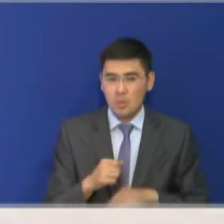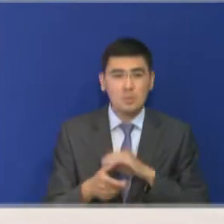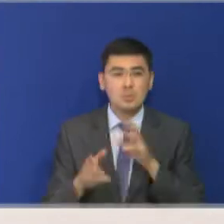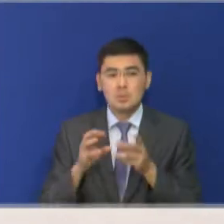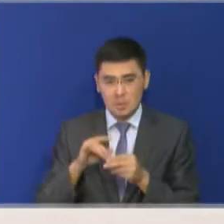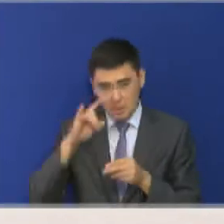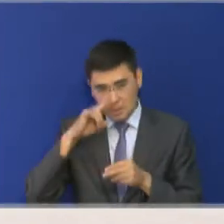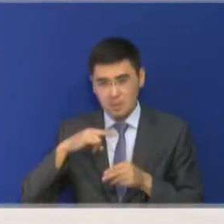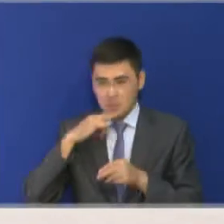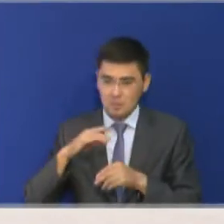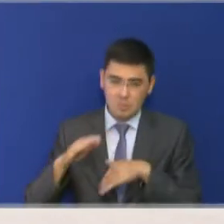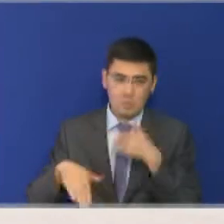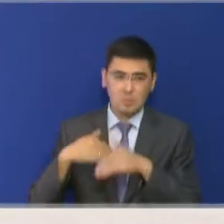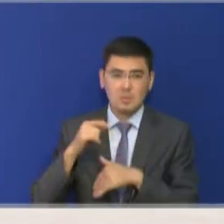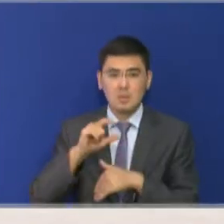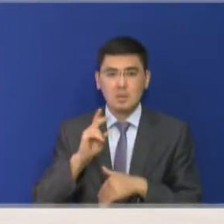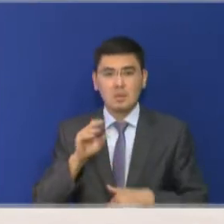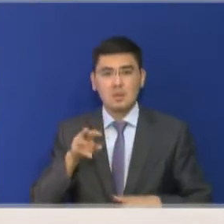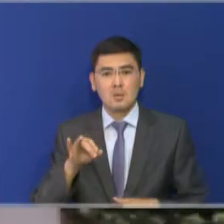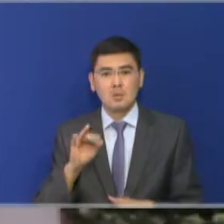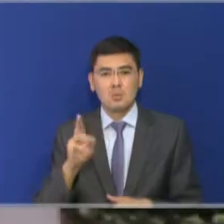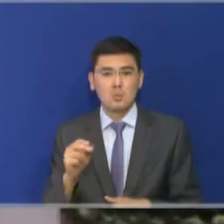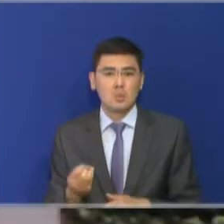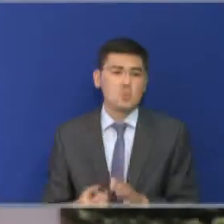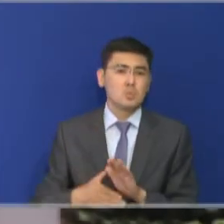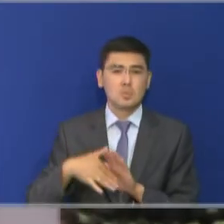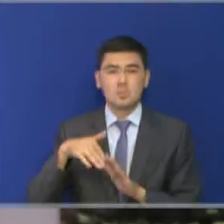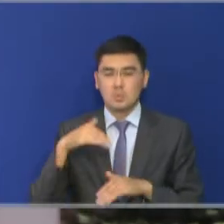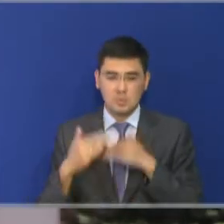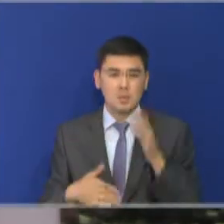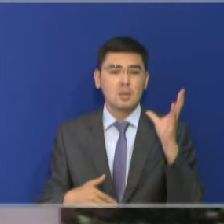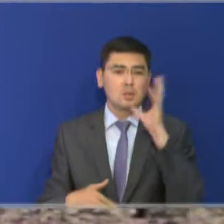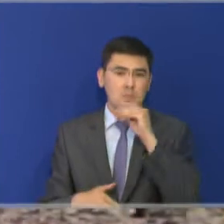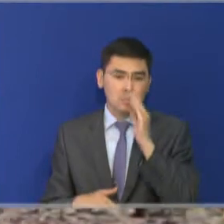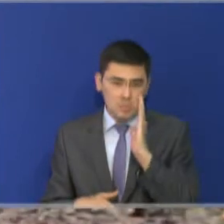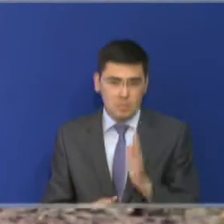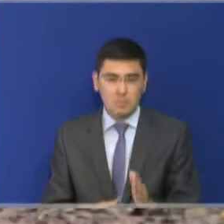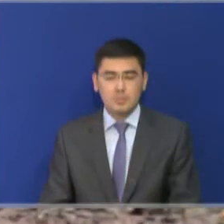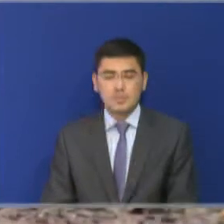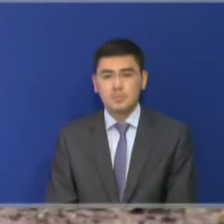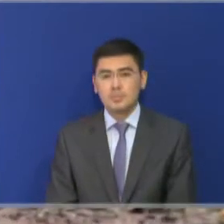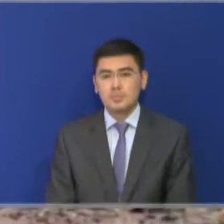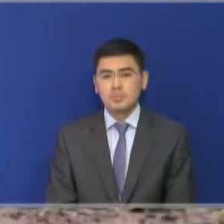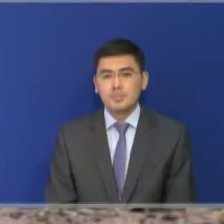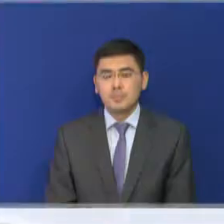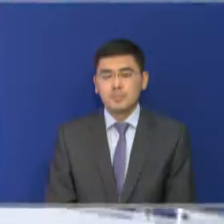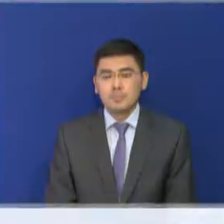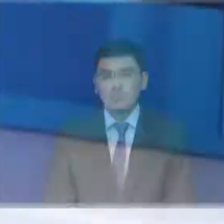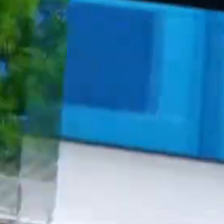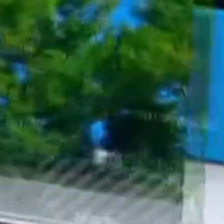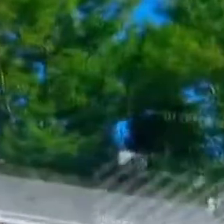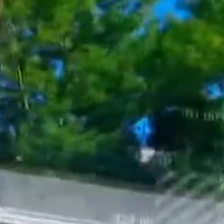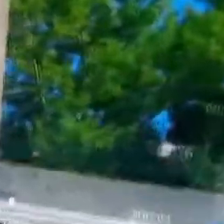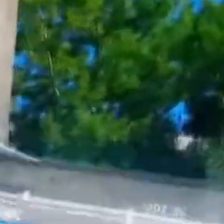һәм экономиканың дамуына септігін тигізері анық. Гүлназ Қаукен, Аяулым Смағұлова, Елдос Жұпанов.